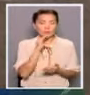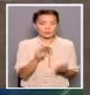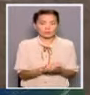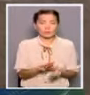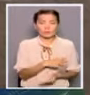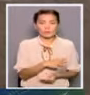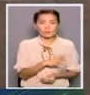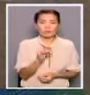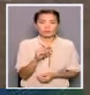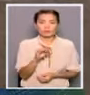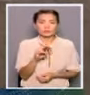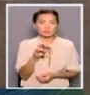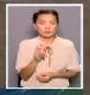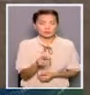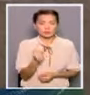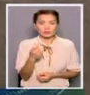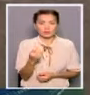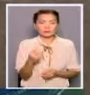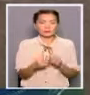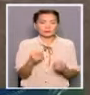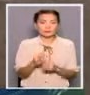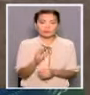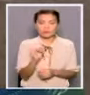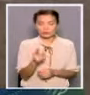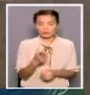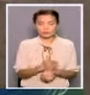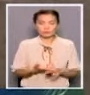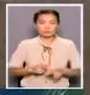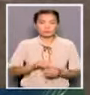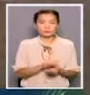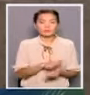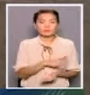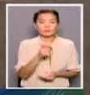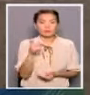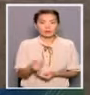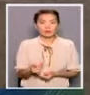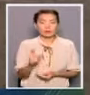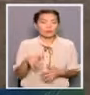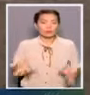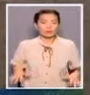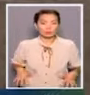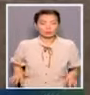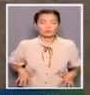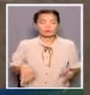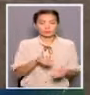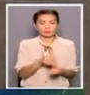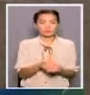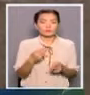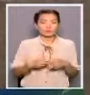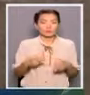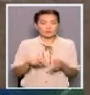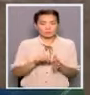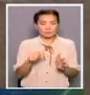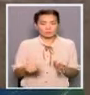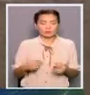захоронения печенегского периода 11-10 веков. Здесь похоронены человек и лошадь. В нижней части обнаружен